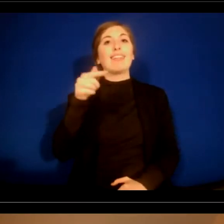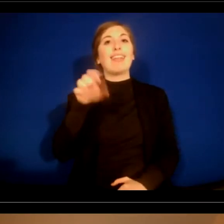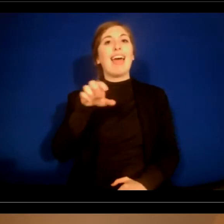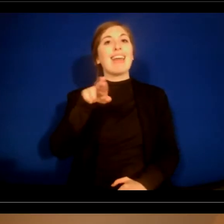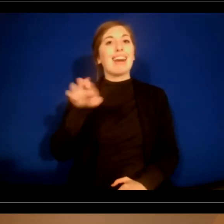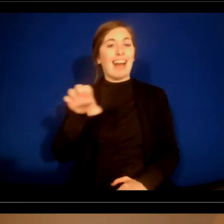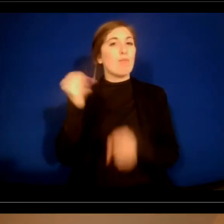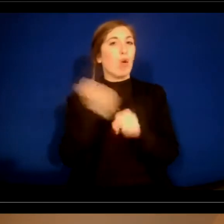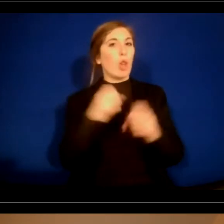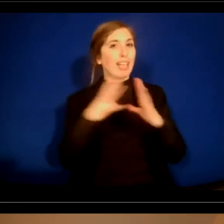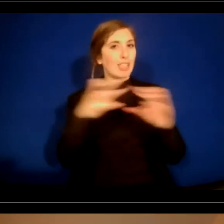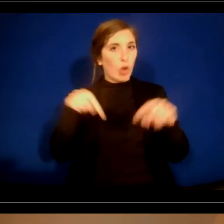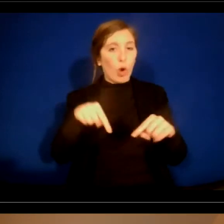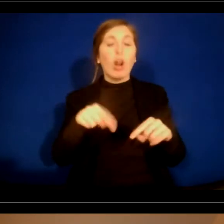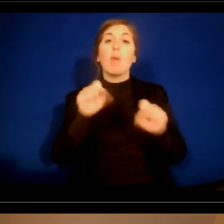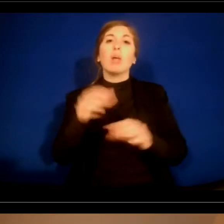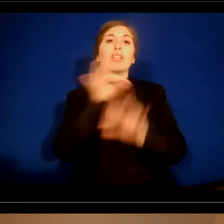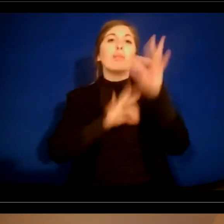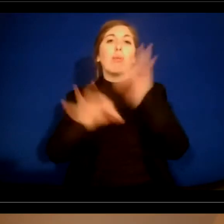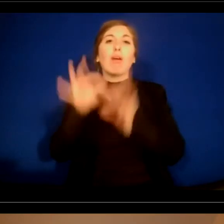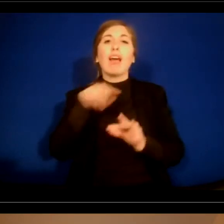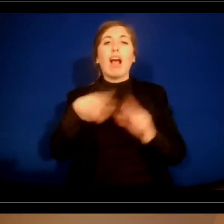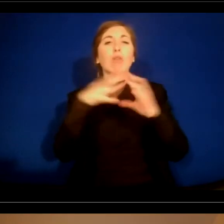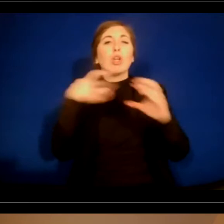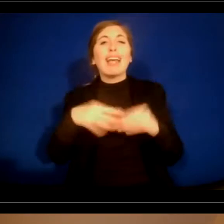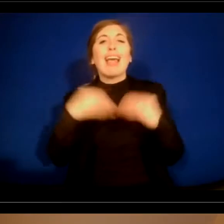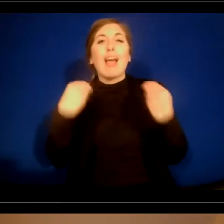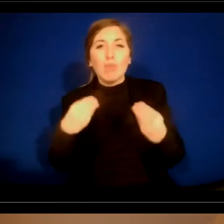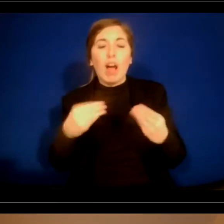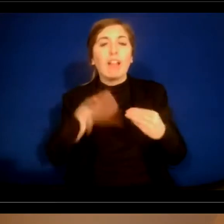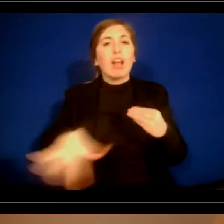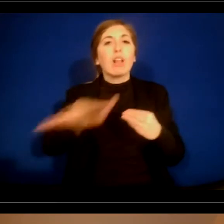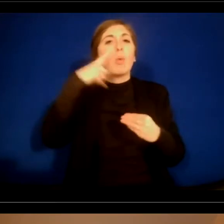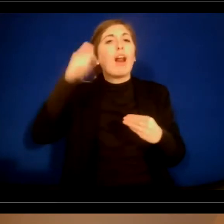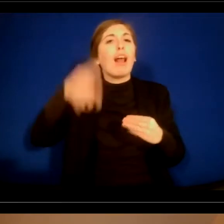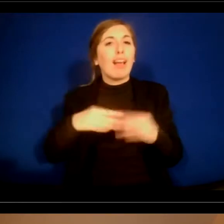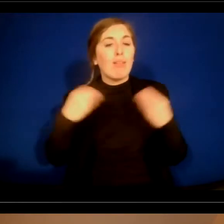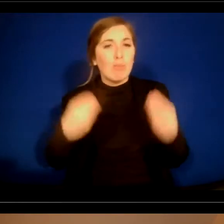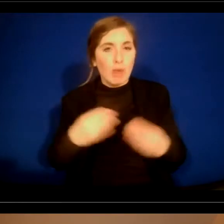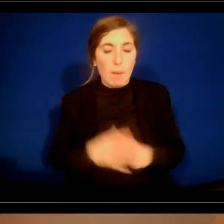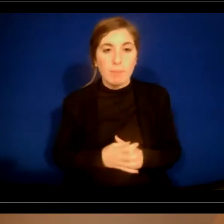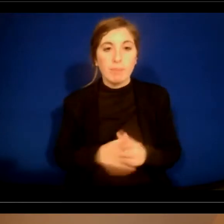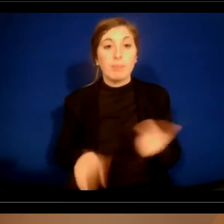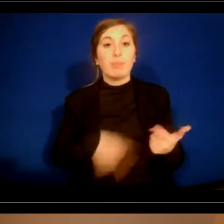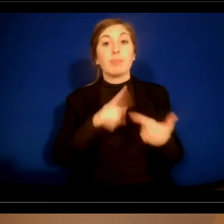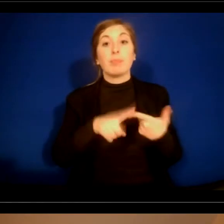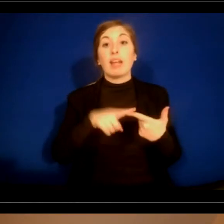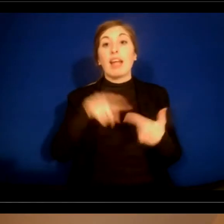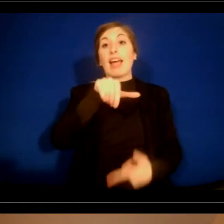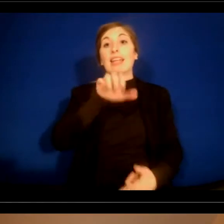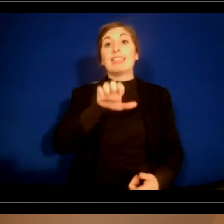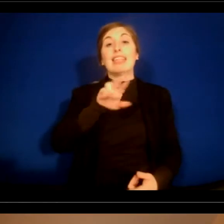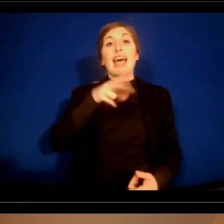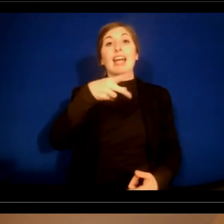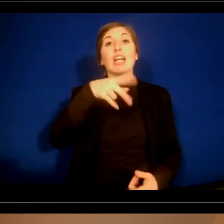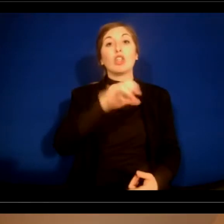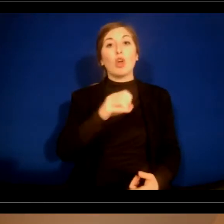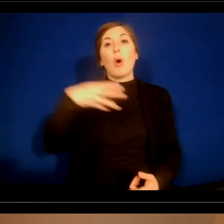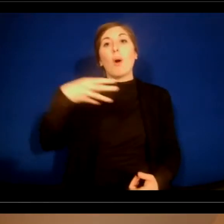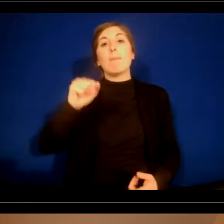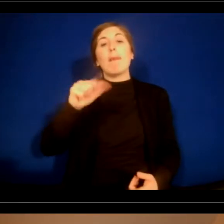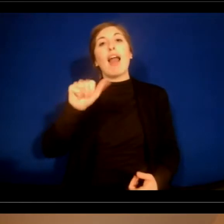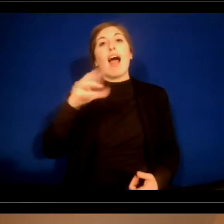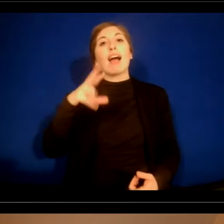faceva prima sul territorio ucraino. Abbiamo Sergio Malacrida, che è responsabile Est Europa per